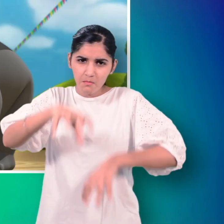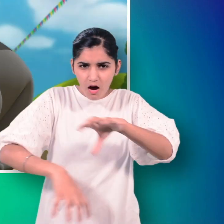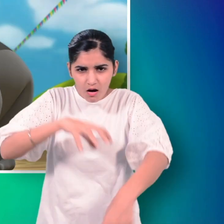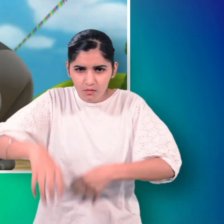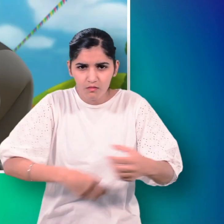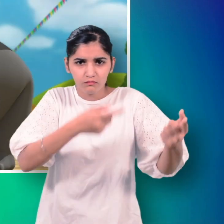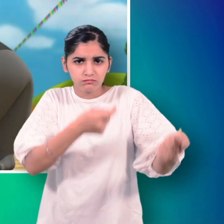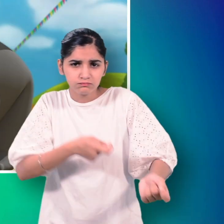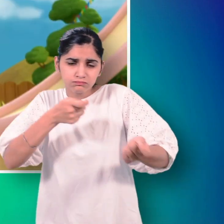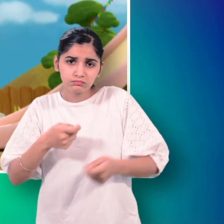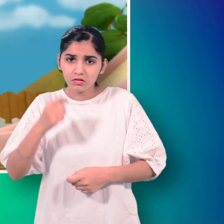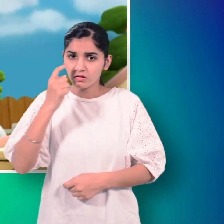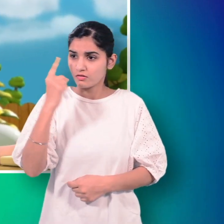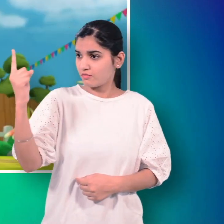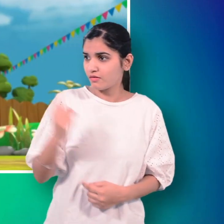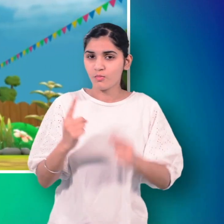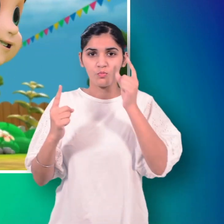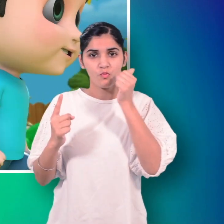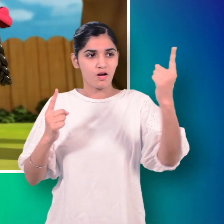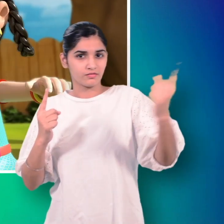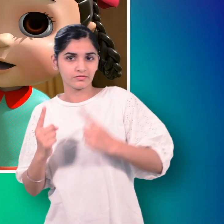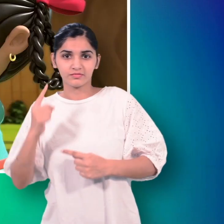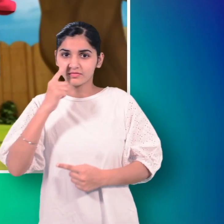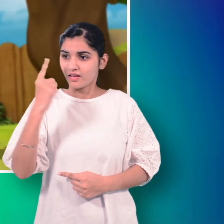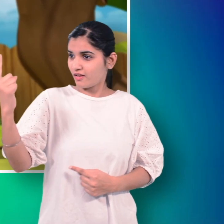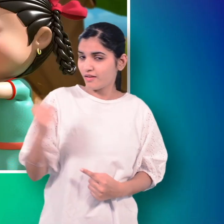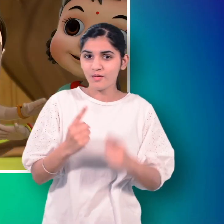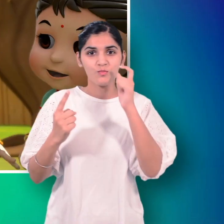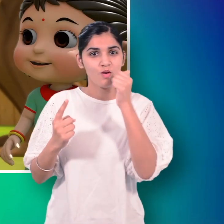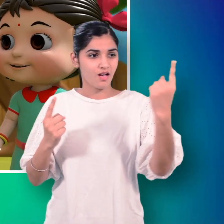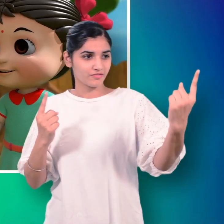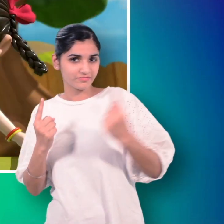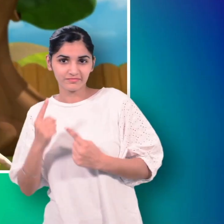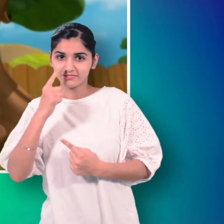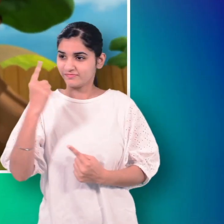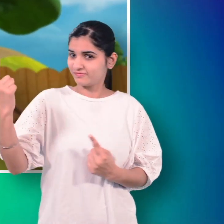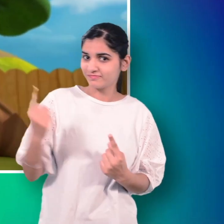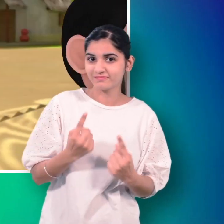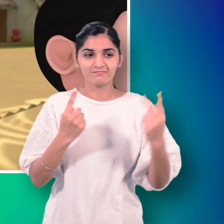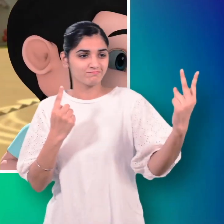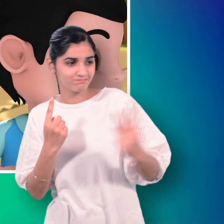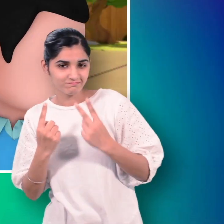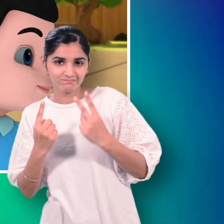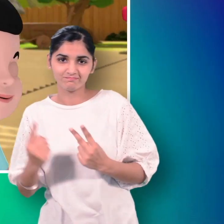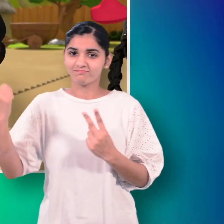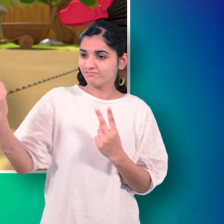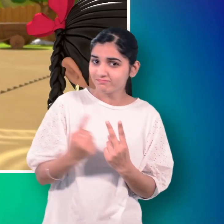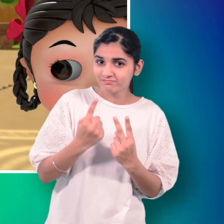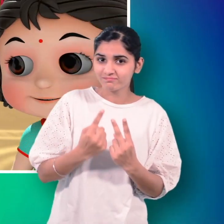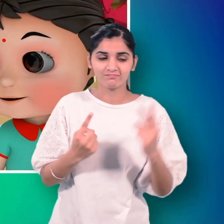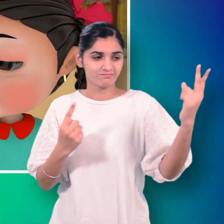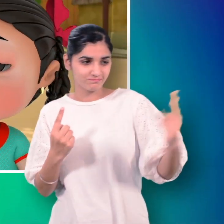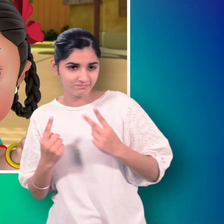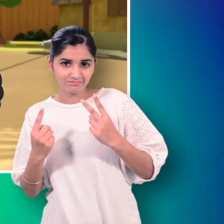अपना भालू लाया। मन्नू आई, दीपक आया, पूजा आई, सोनू आया। मन्नू आई,